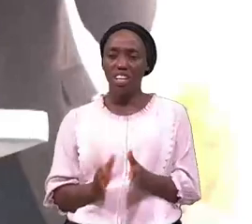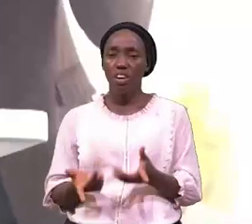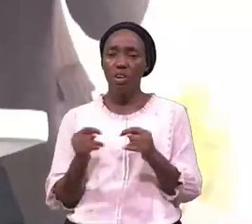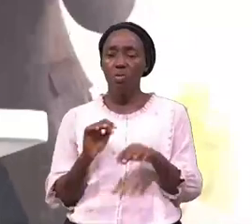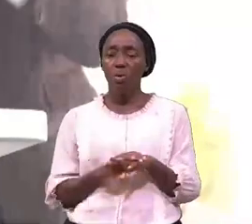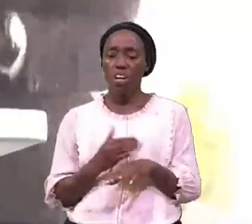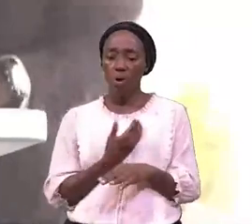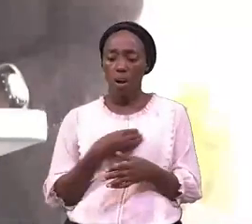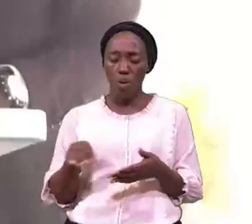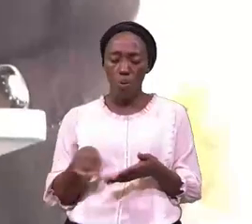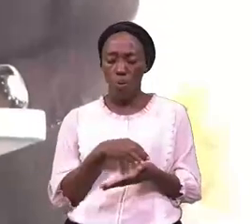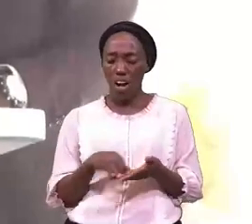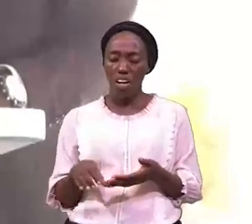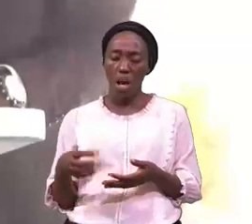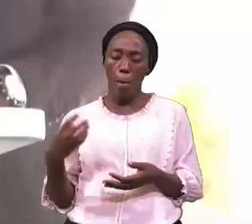de chorale.